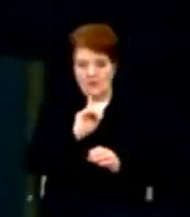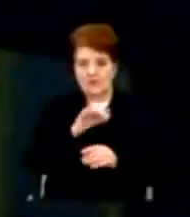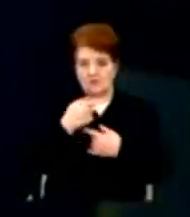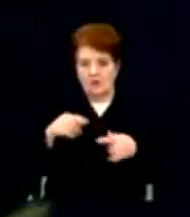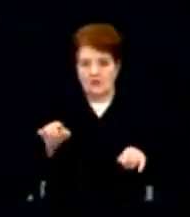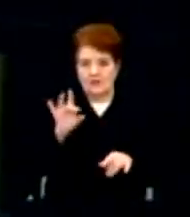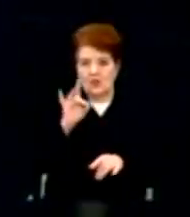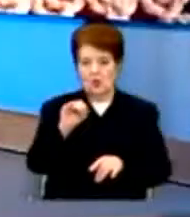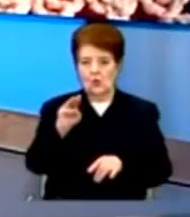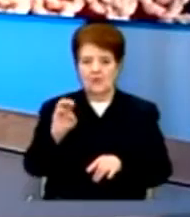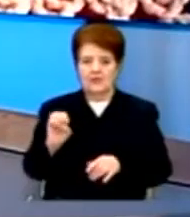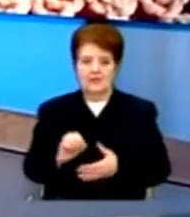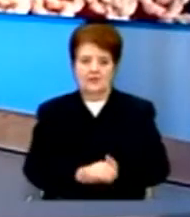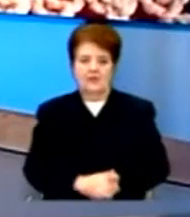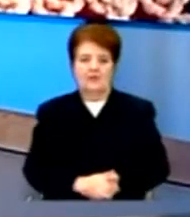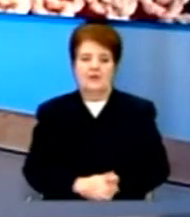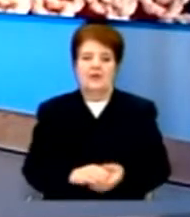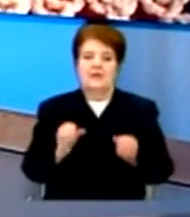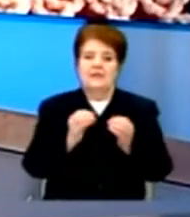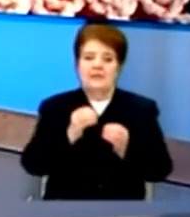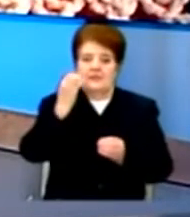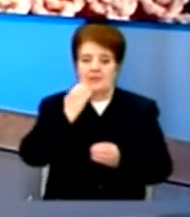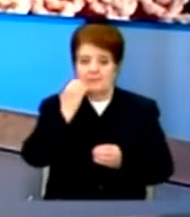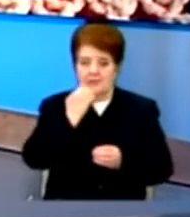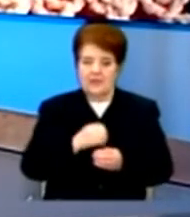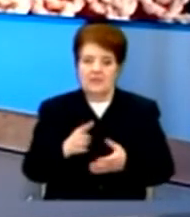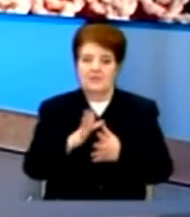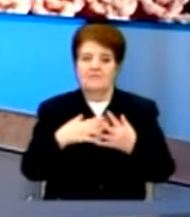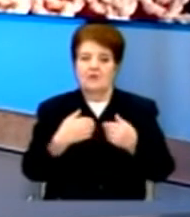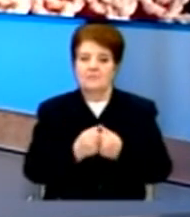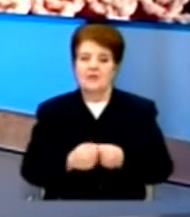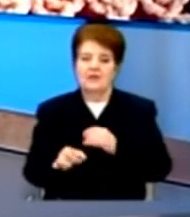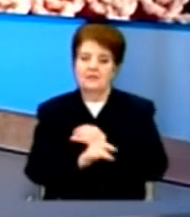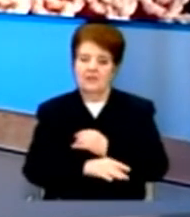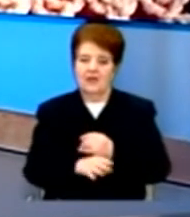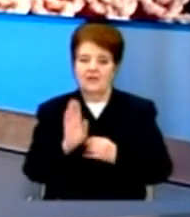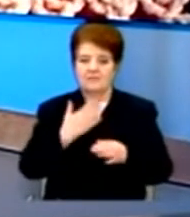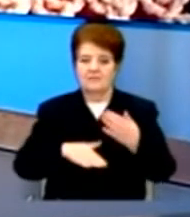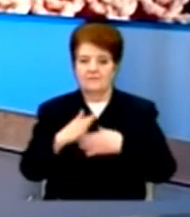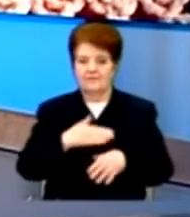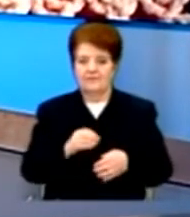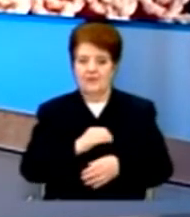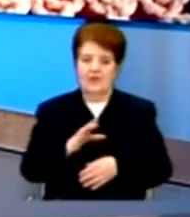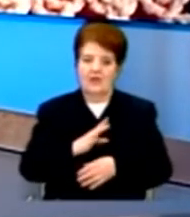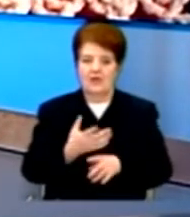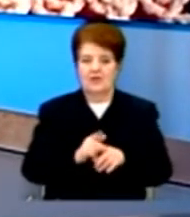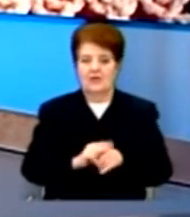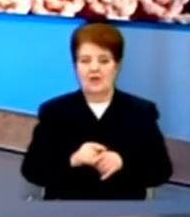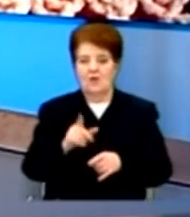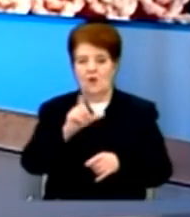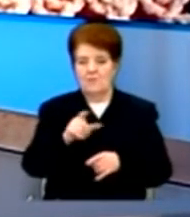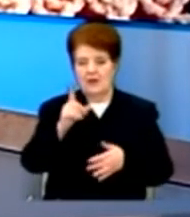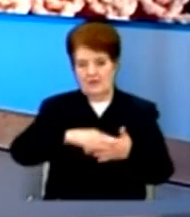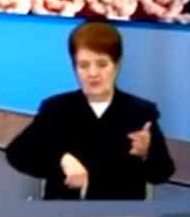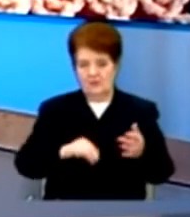alte rute. Zeci de bătrâni și familii sărace se vor bucura de un Crăciun mai îmbelșugat datorită multor oameni de bună credință